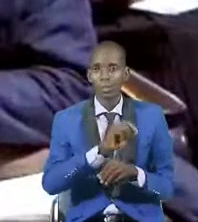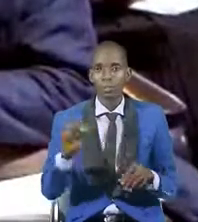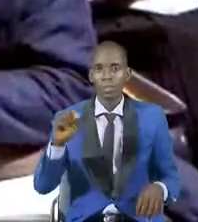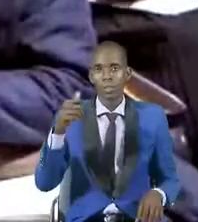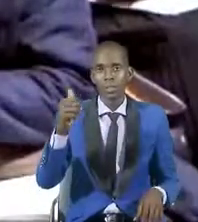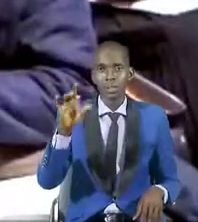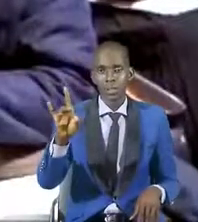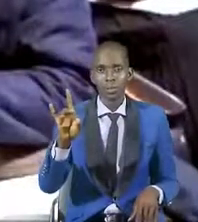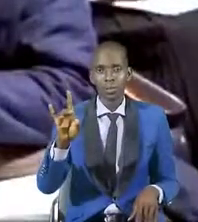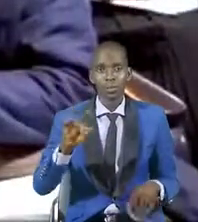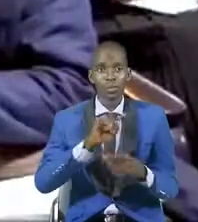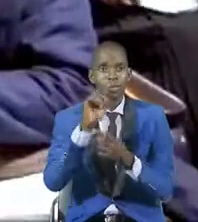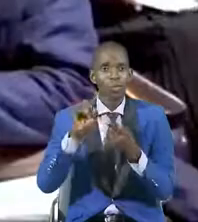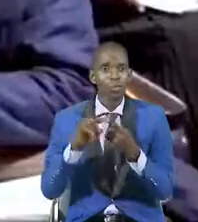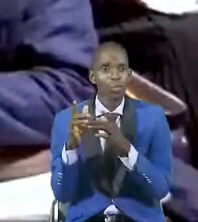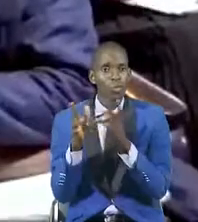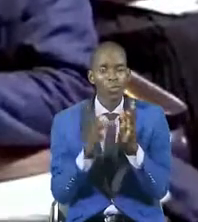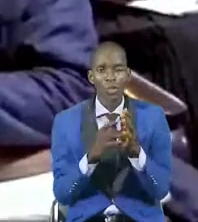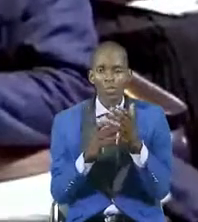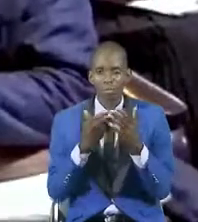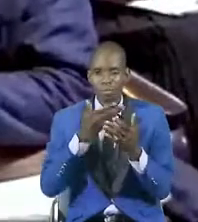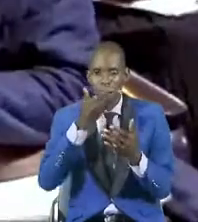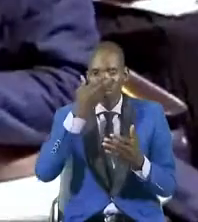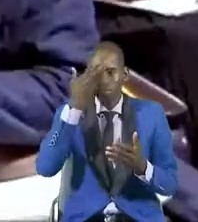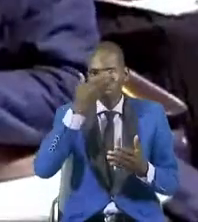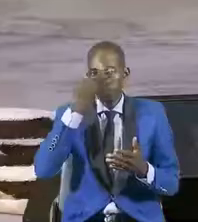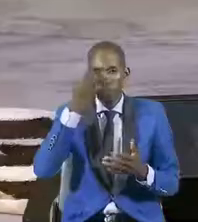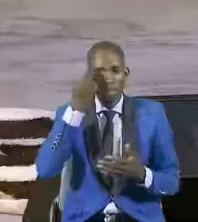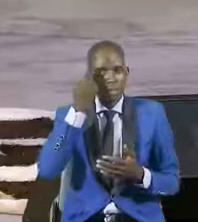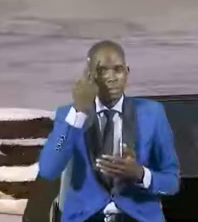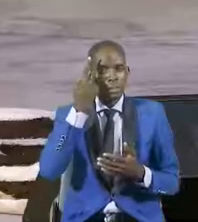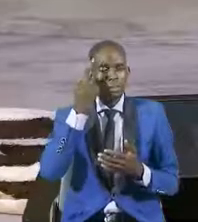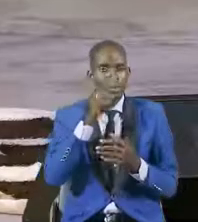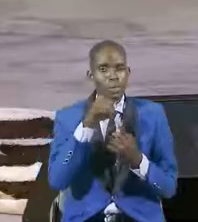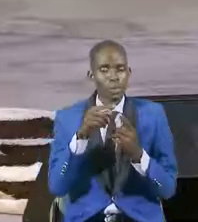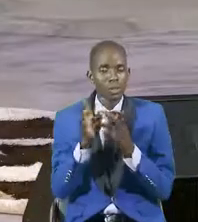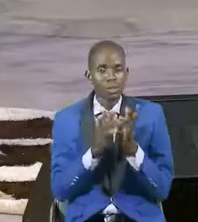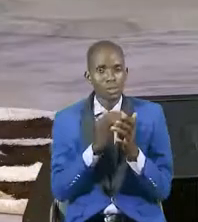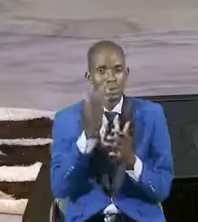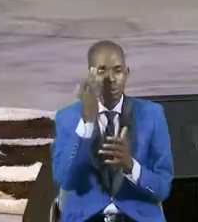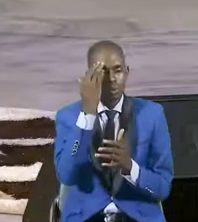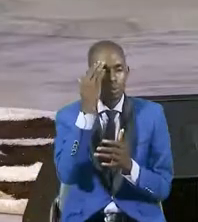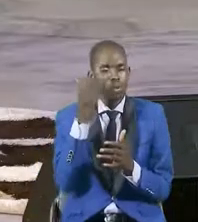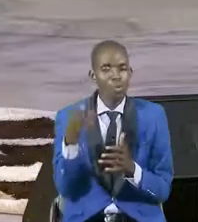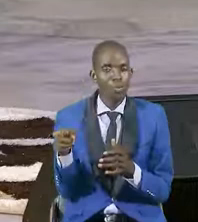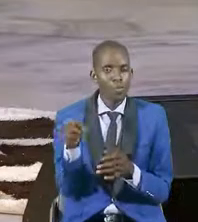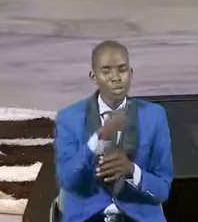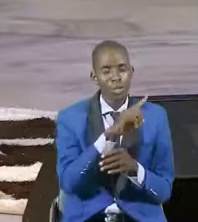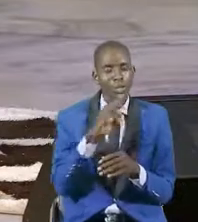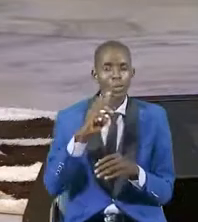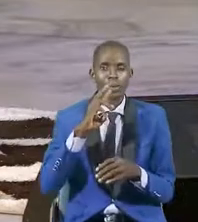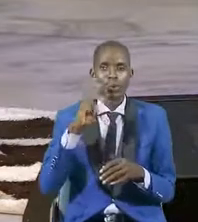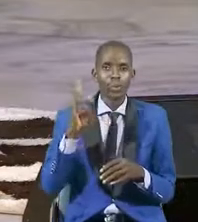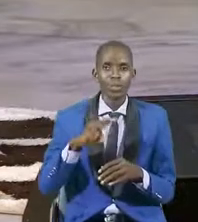18. Et Jésus, connaissant leur méchanceté, c'est la parole de connaissance,